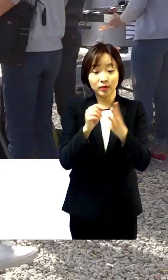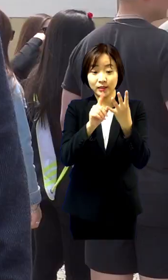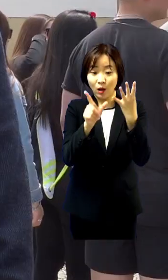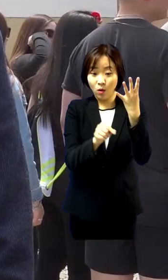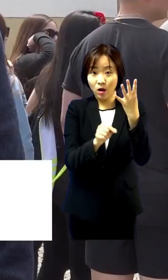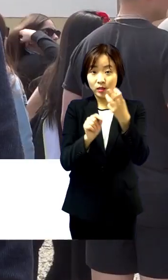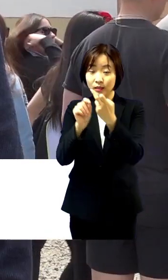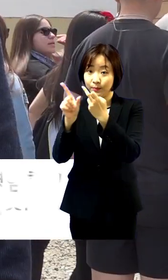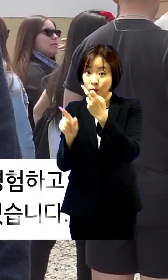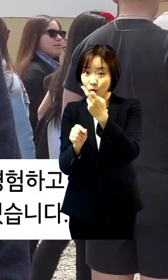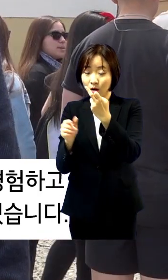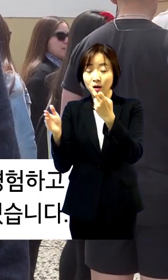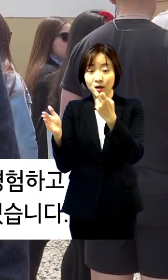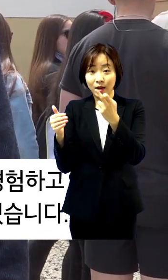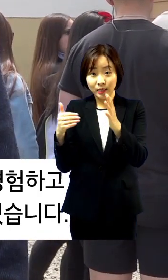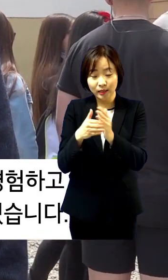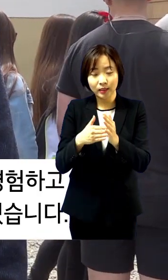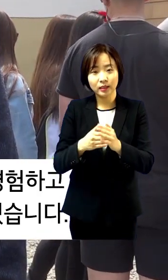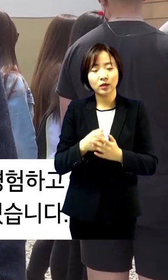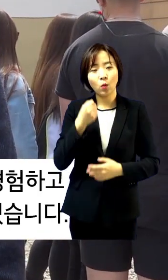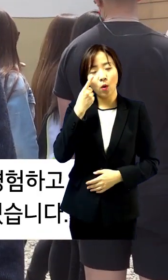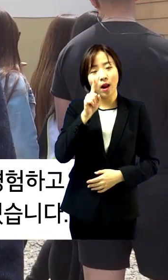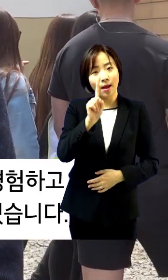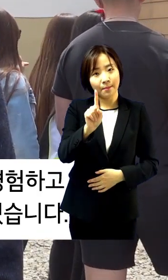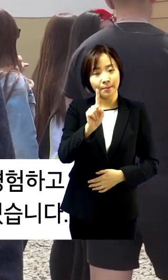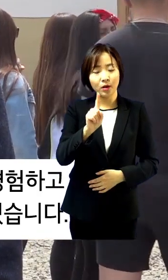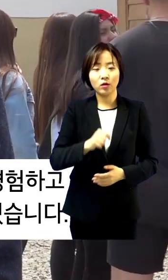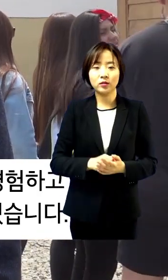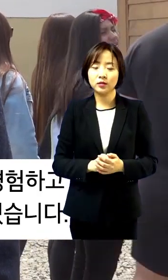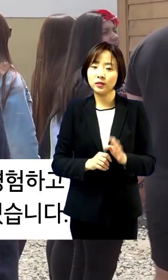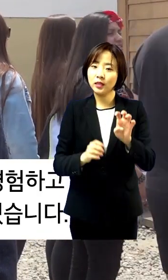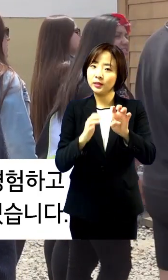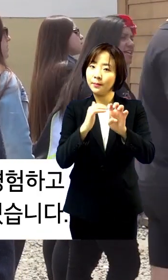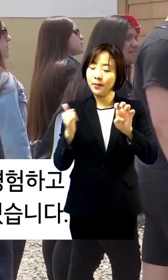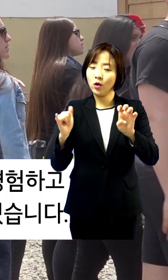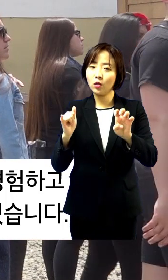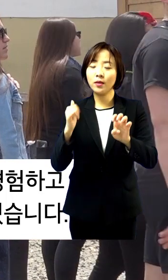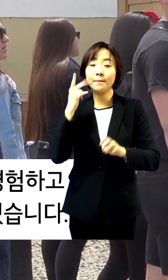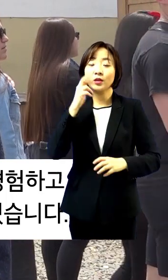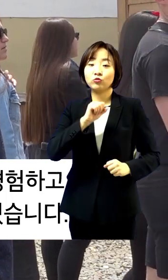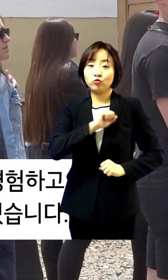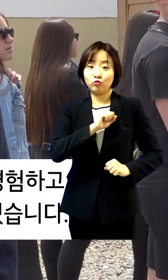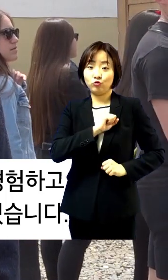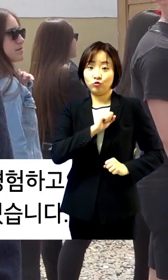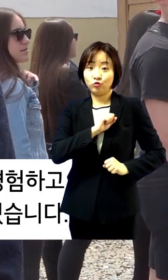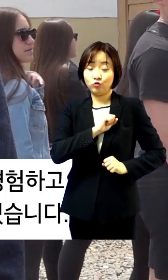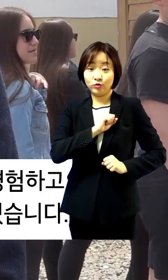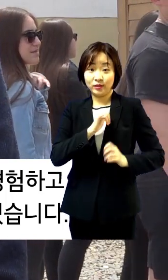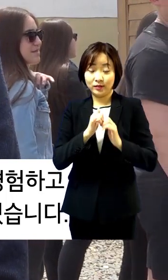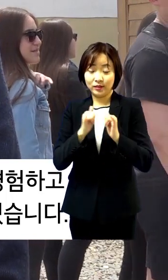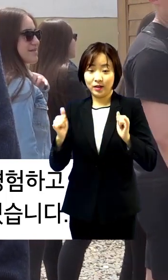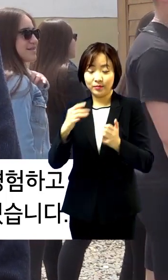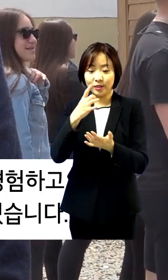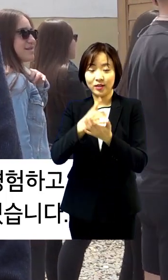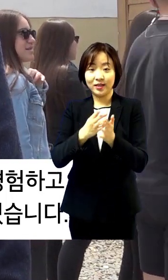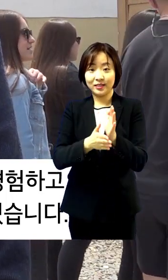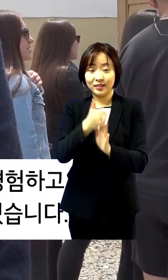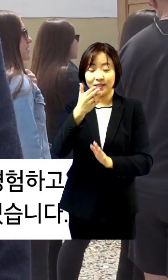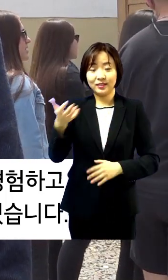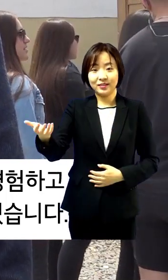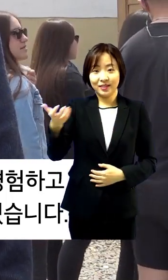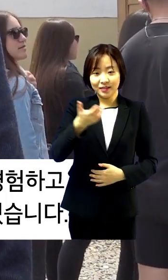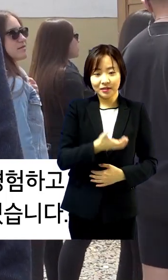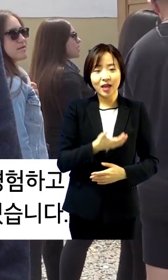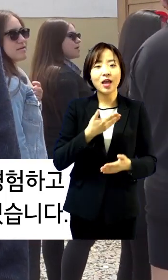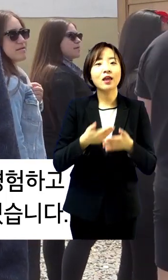마련하였습니다. 올해부터는 4월부터 11월까지 매월 1회씩 저희가 40명씩 미군 장병들이